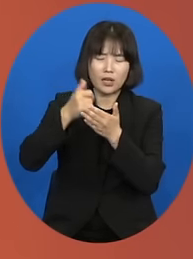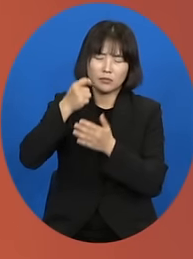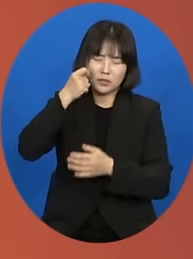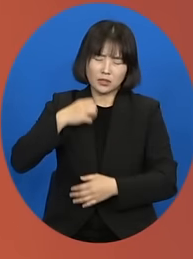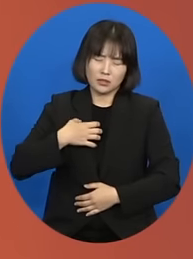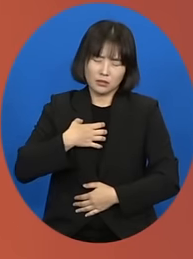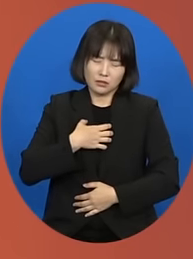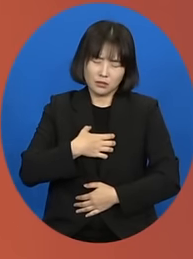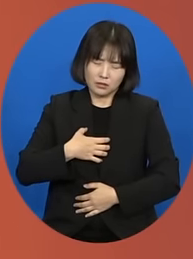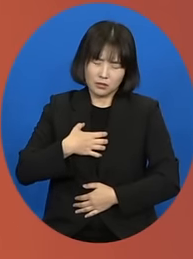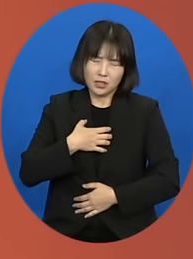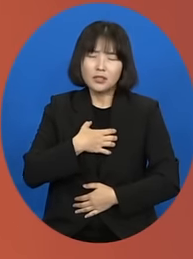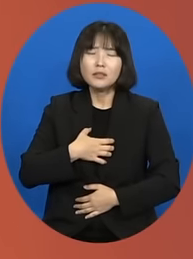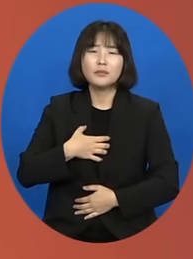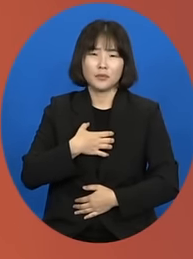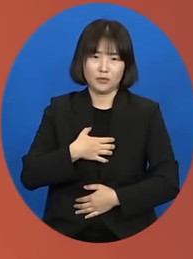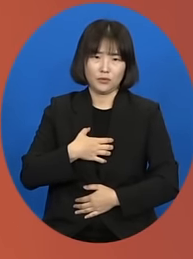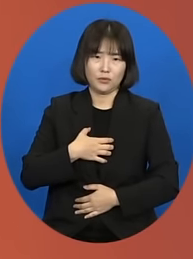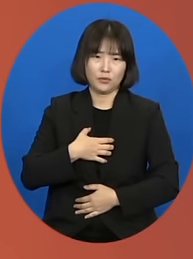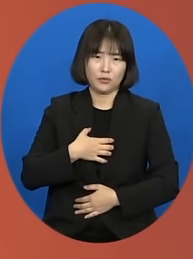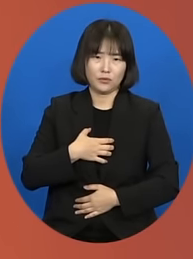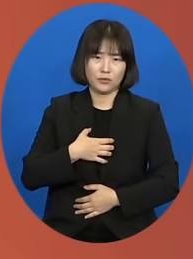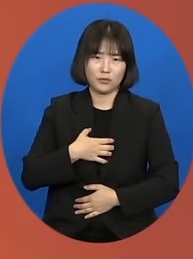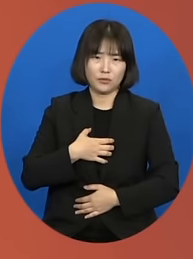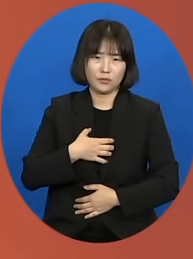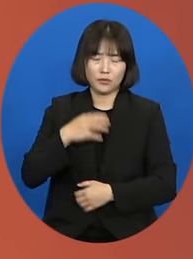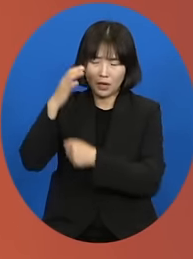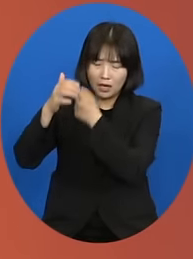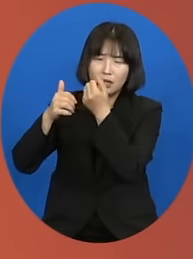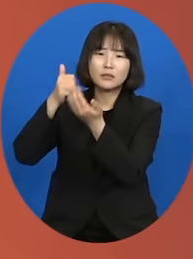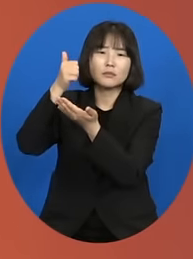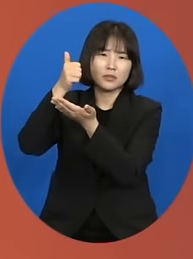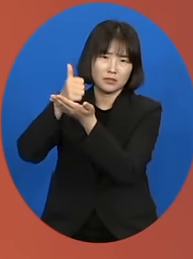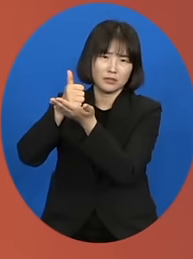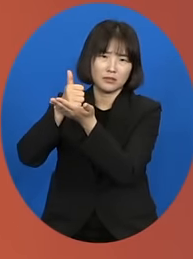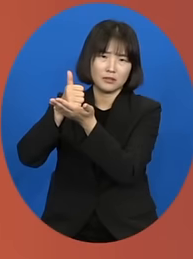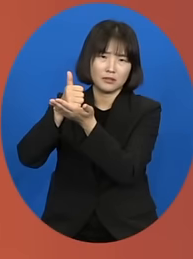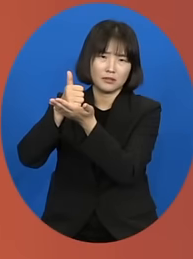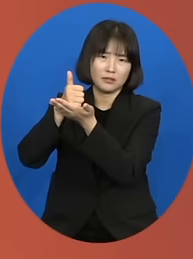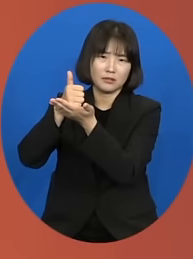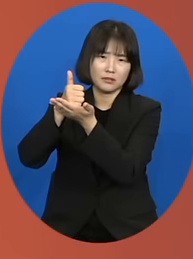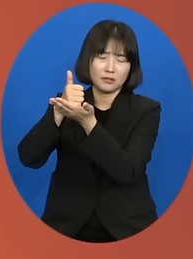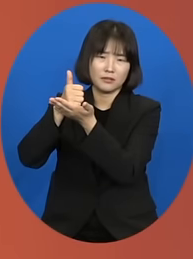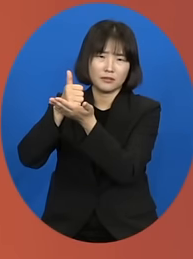슬퍼하고 정말 하나님께서 슬퍼하고